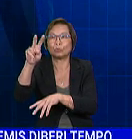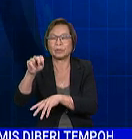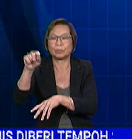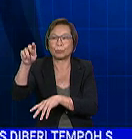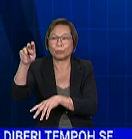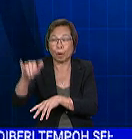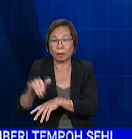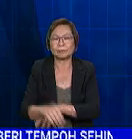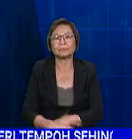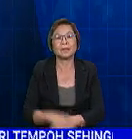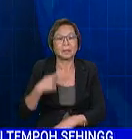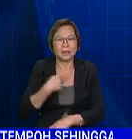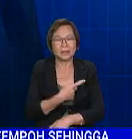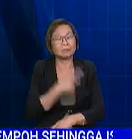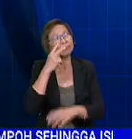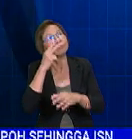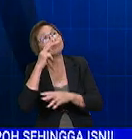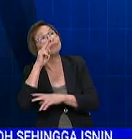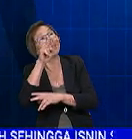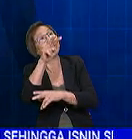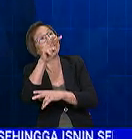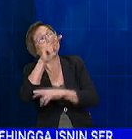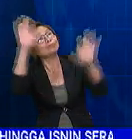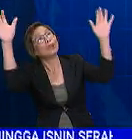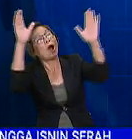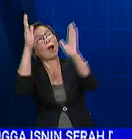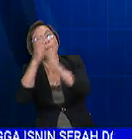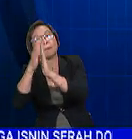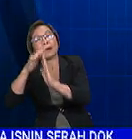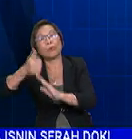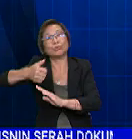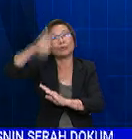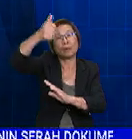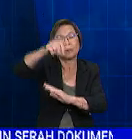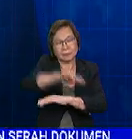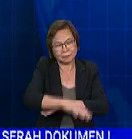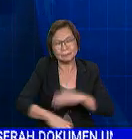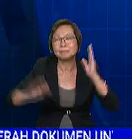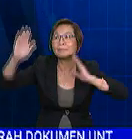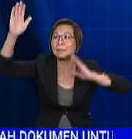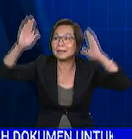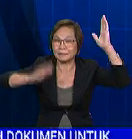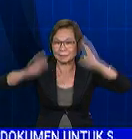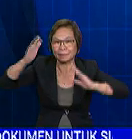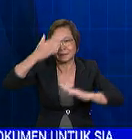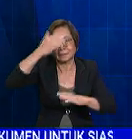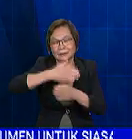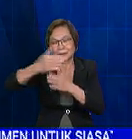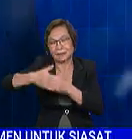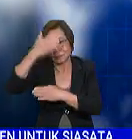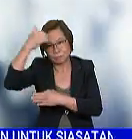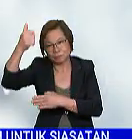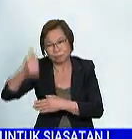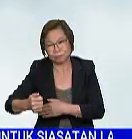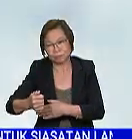www.met.gov.my. Sebelum berpisah, kita ikuti tinjauan cuaca bagi bandar-bandar utama di Malaysia. Sekian, Assalamualaikum.